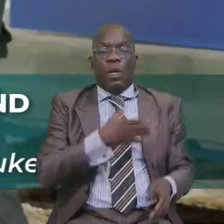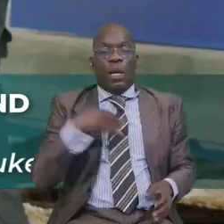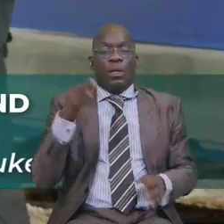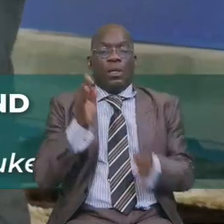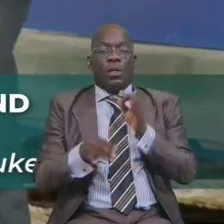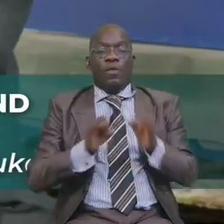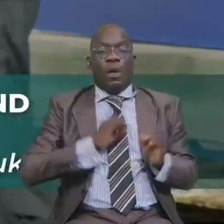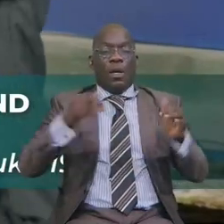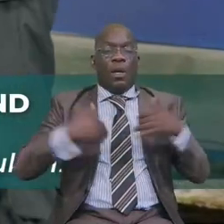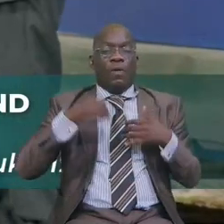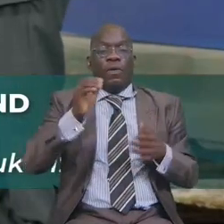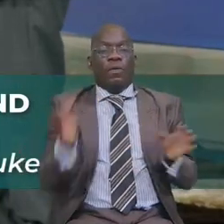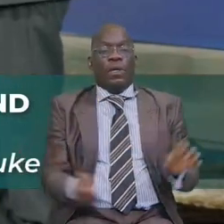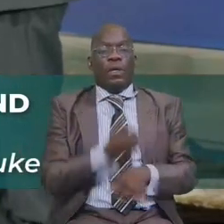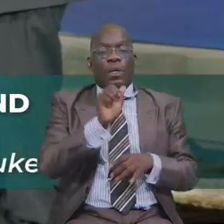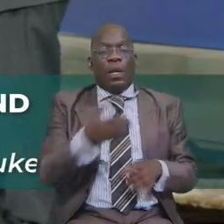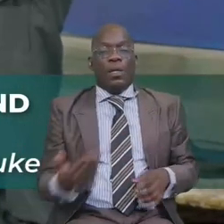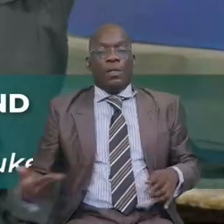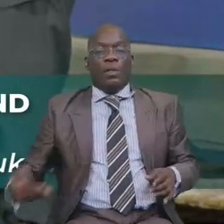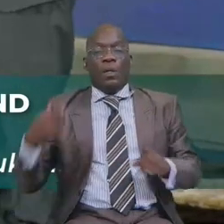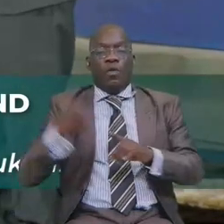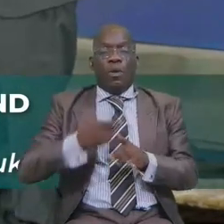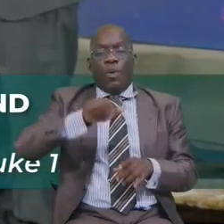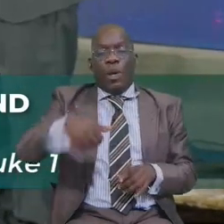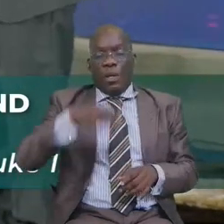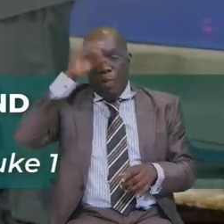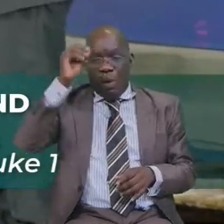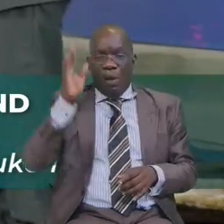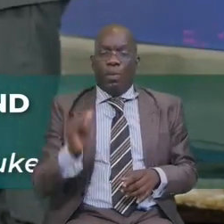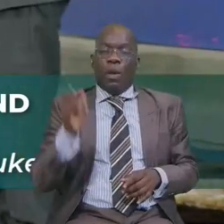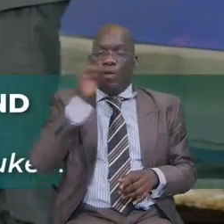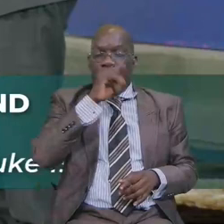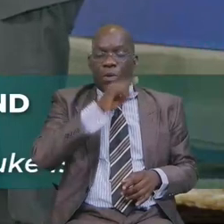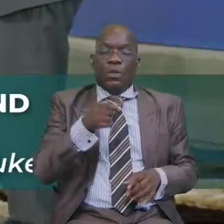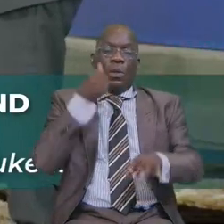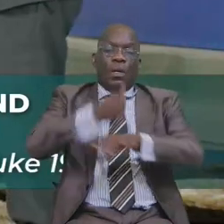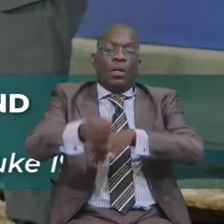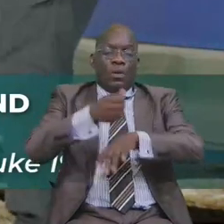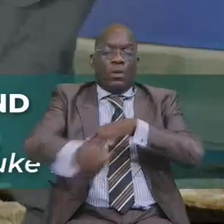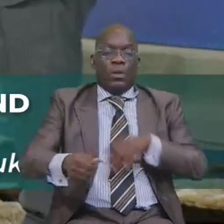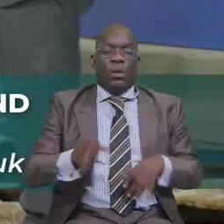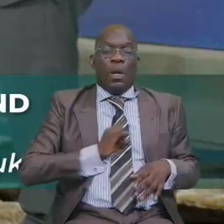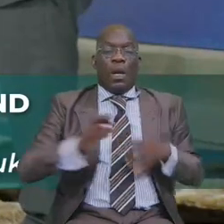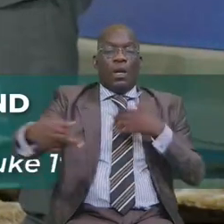chose à quelqu'un, je lui rends le quadruple.